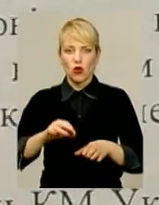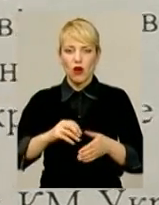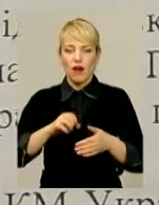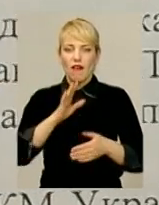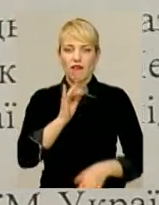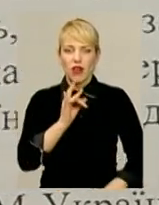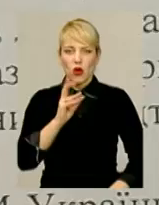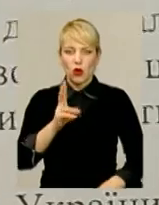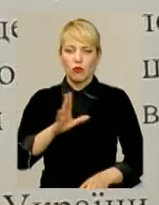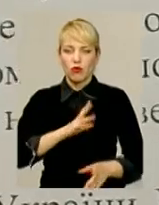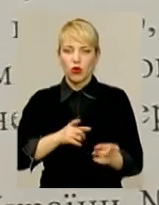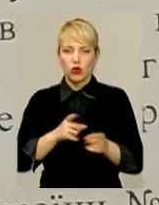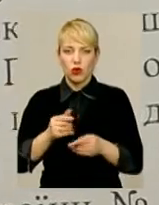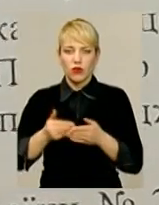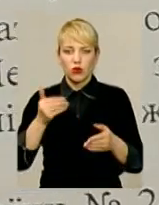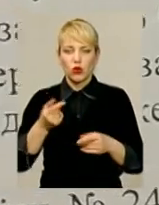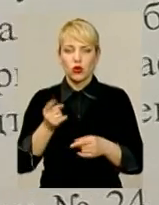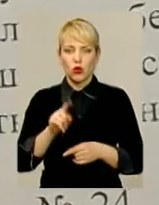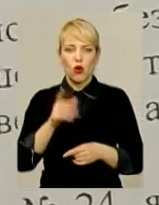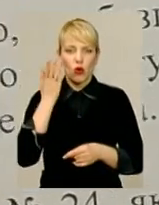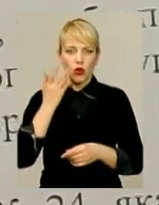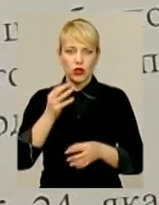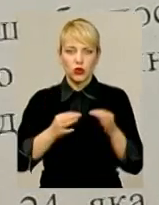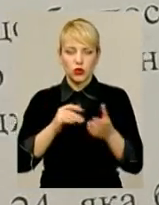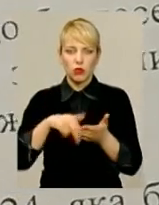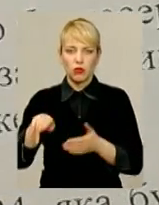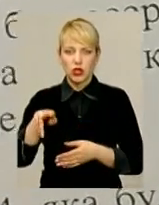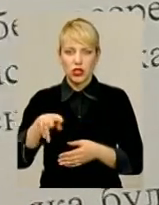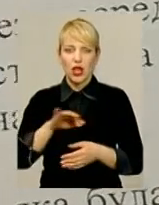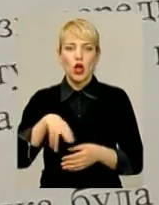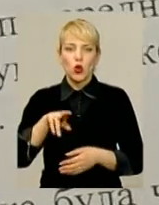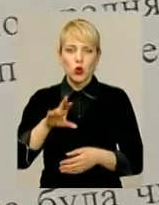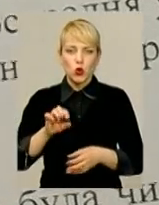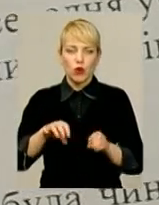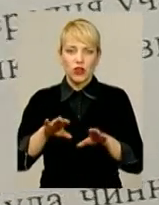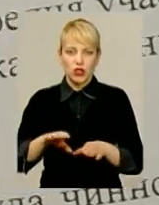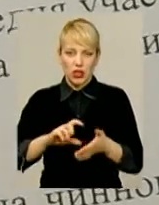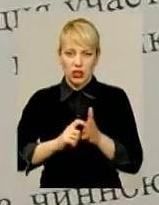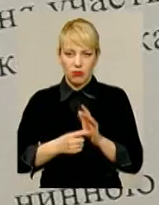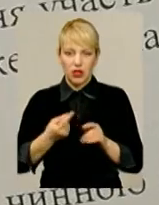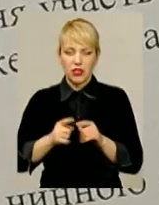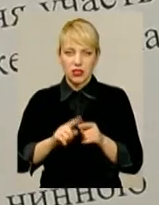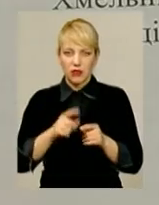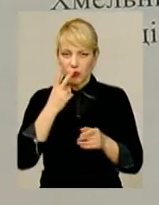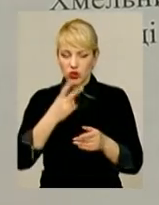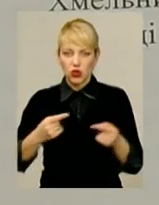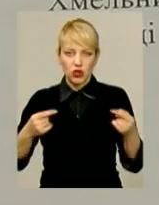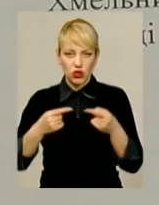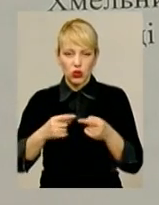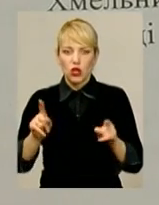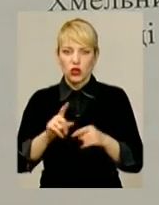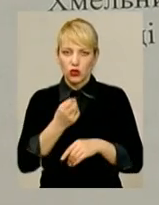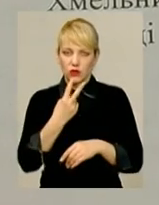ще до того, як високоповажні судді пішли до нарадчої кімнати. Це підтверджує ось ця копія документу. На ній чітко видно